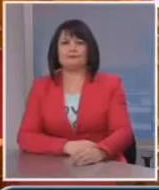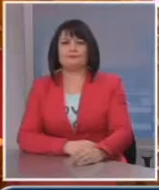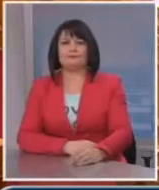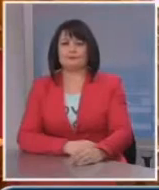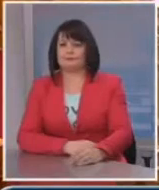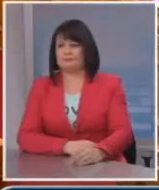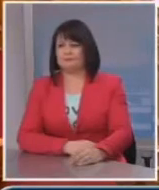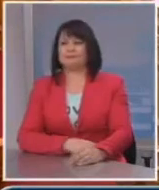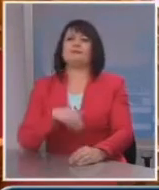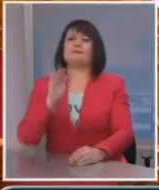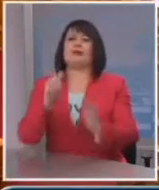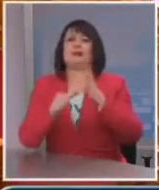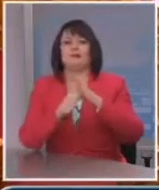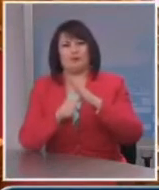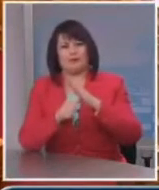Κύριε Πρόεδρε,